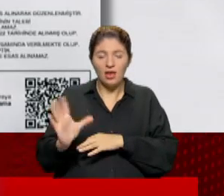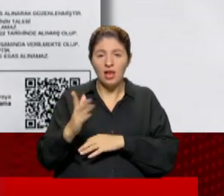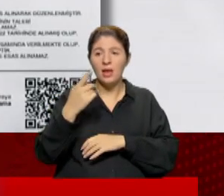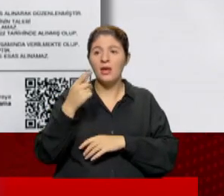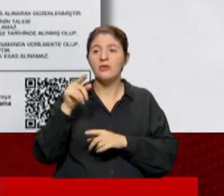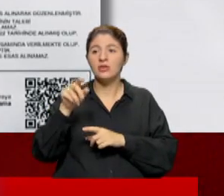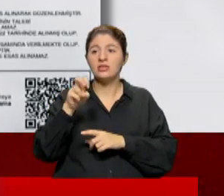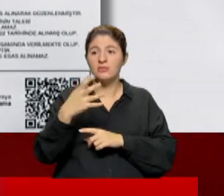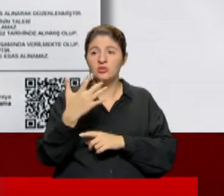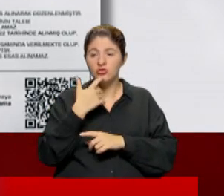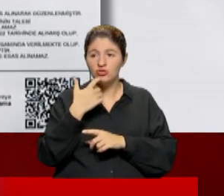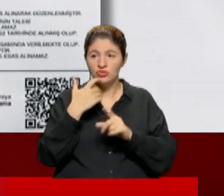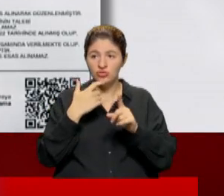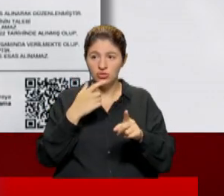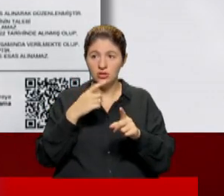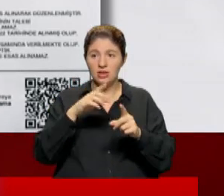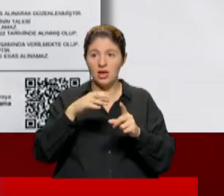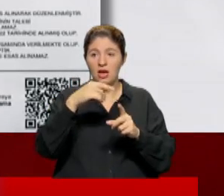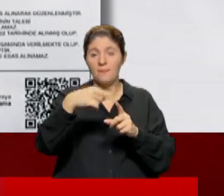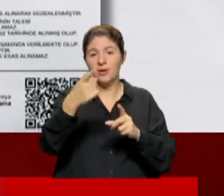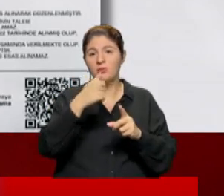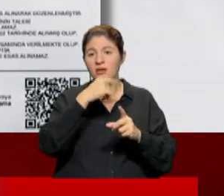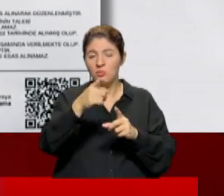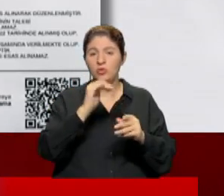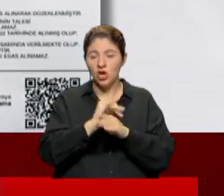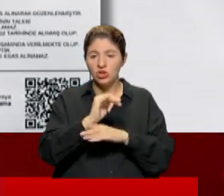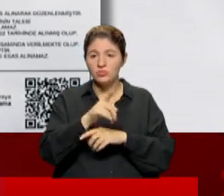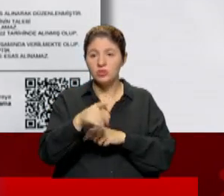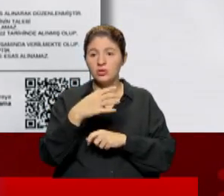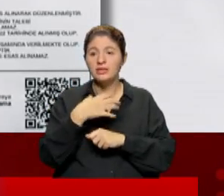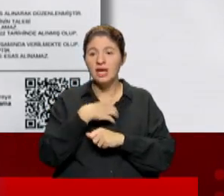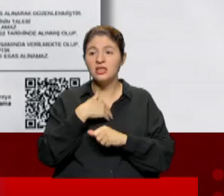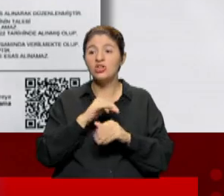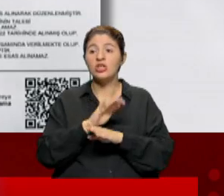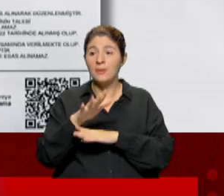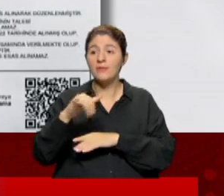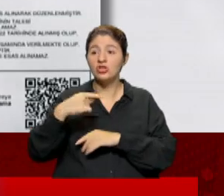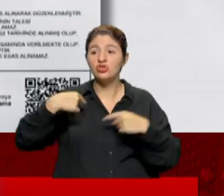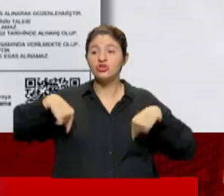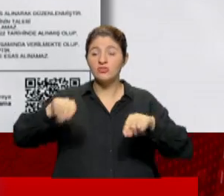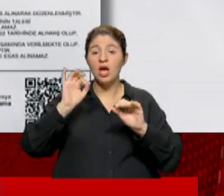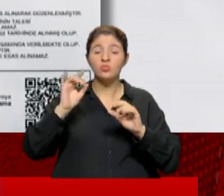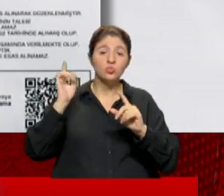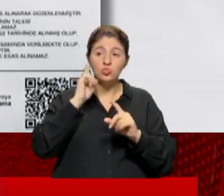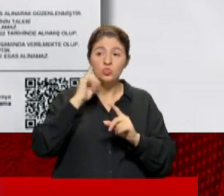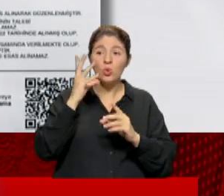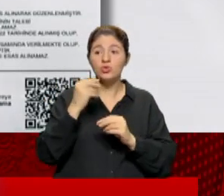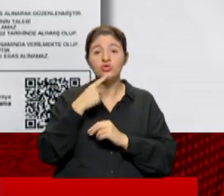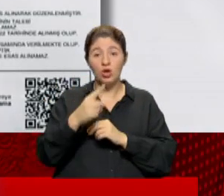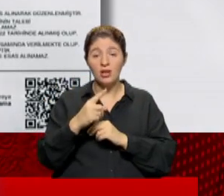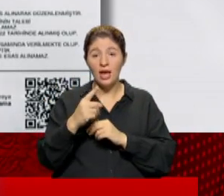85 yaşında Ali çek de aynı durumu yaşamıştı burada kendisi yaşamayı ama yakın çevresinden sık duyduğunu